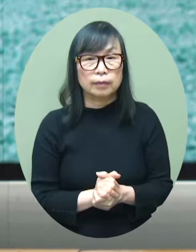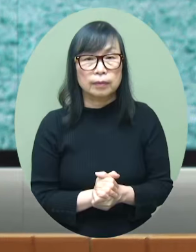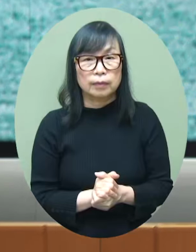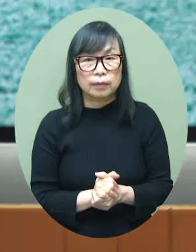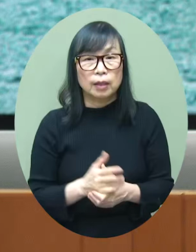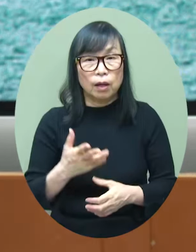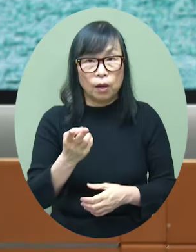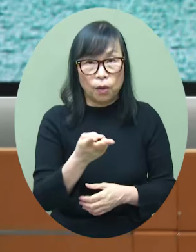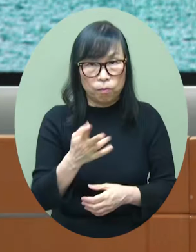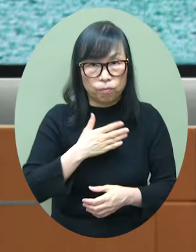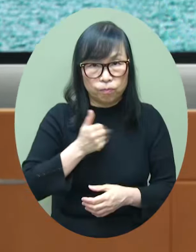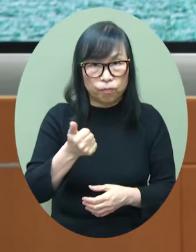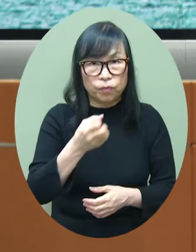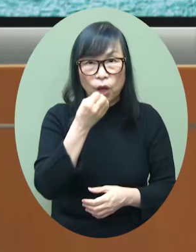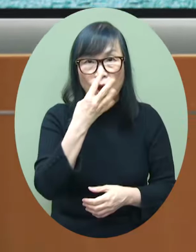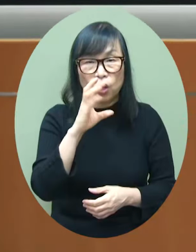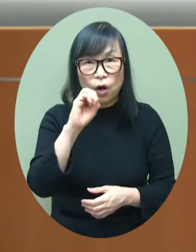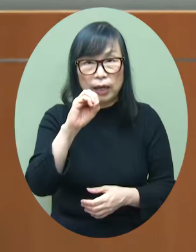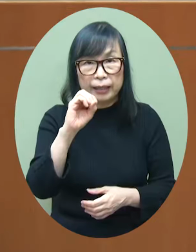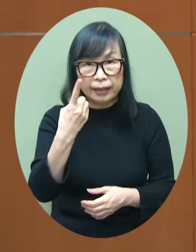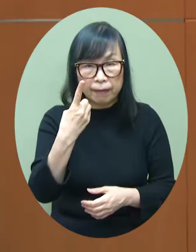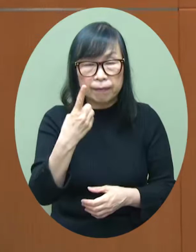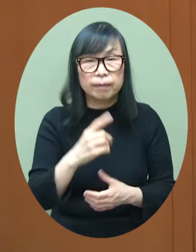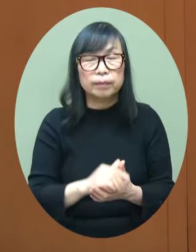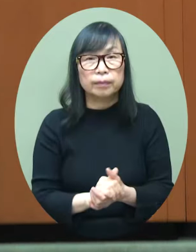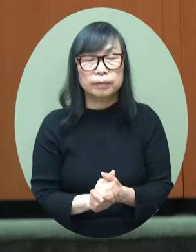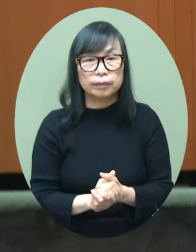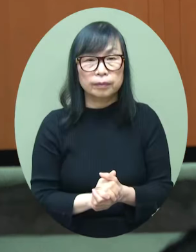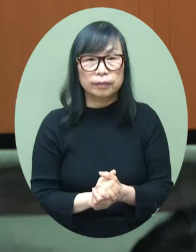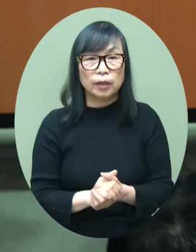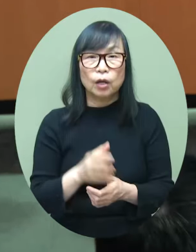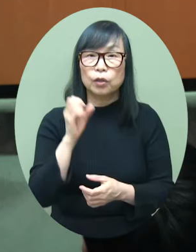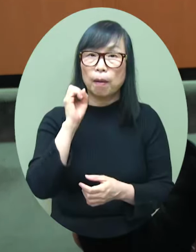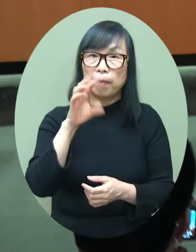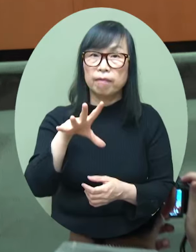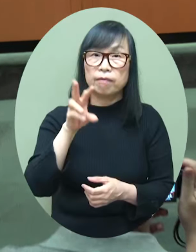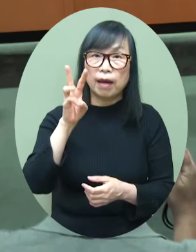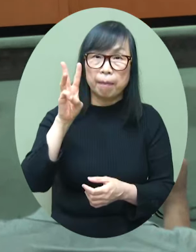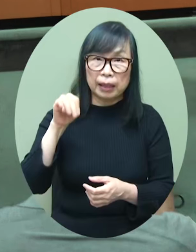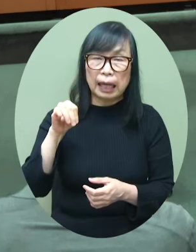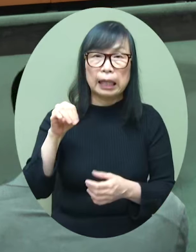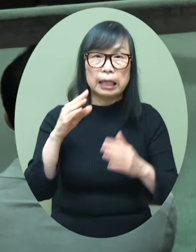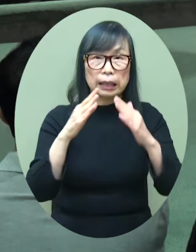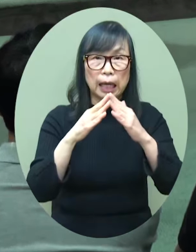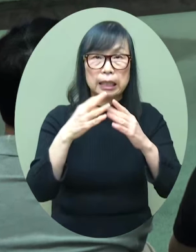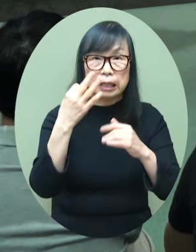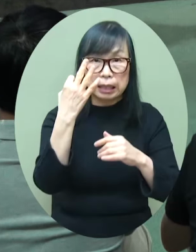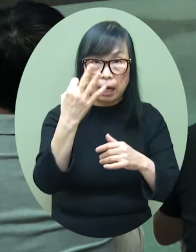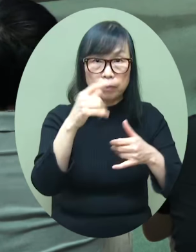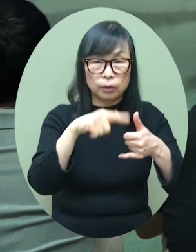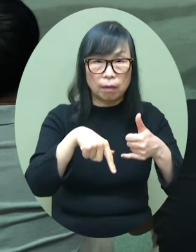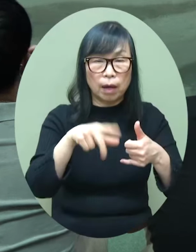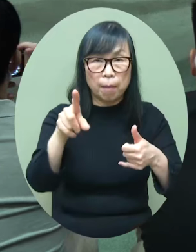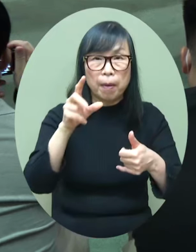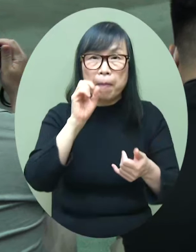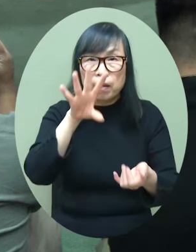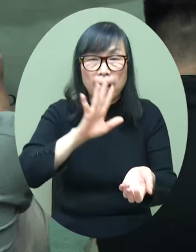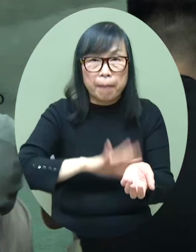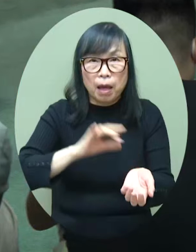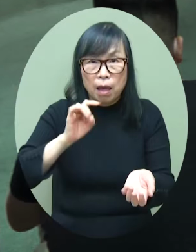是，兩位醫生你們好，香港零一記者，想問回麥當勞一家三口證實了是不是、這個變種病